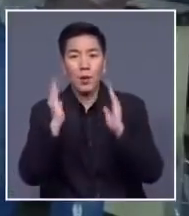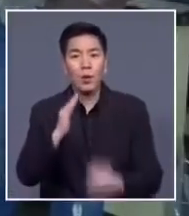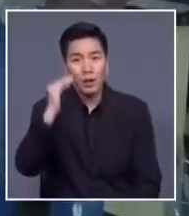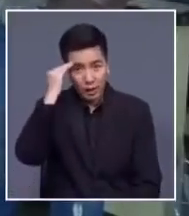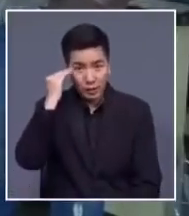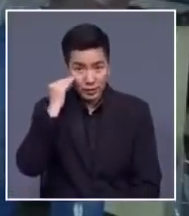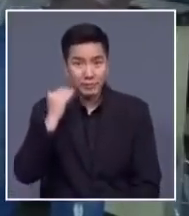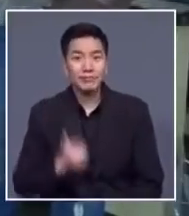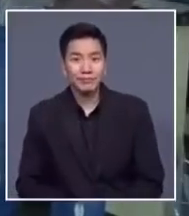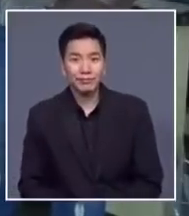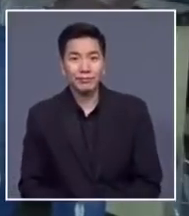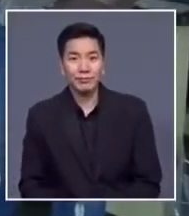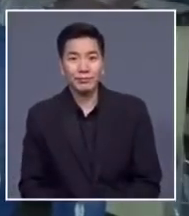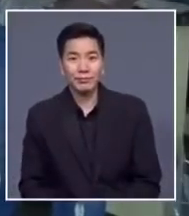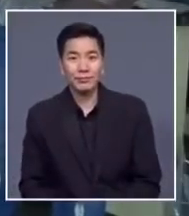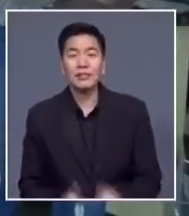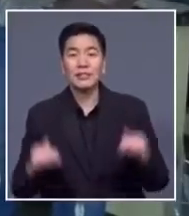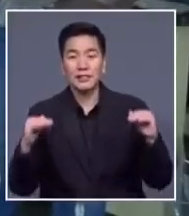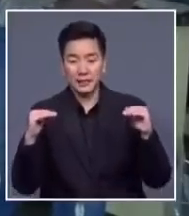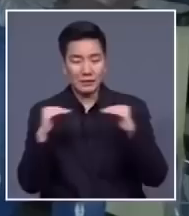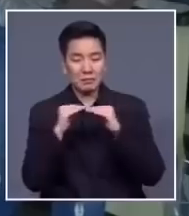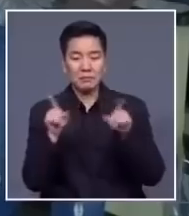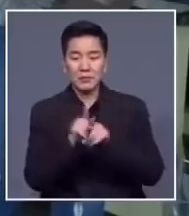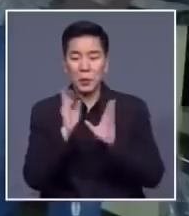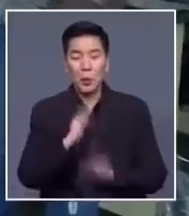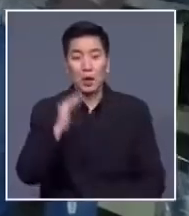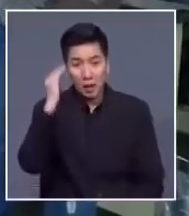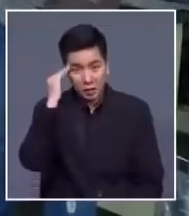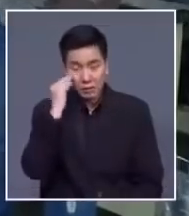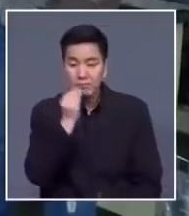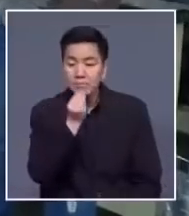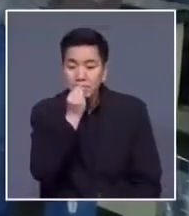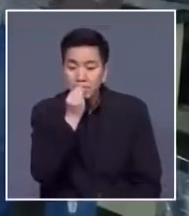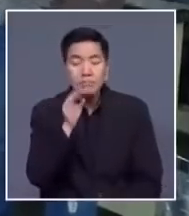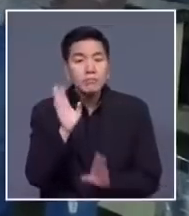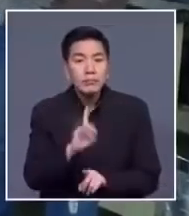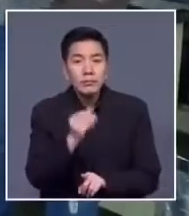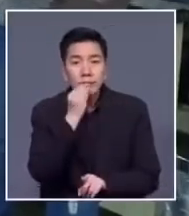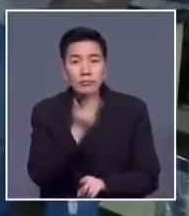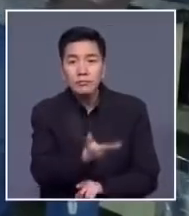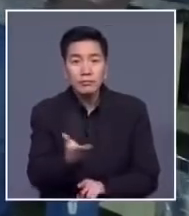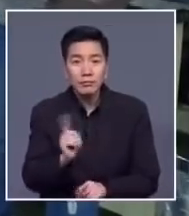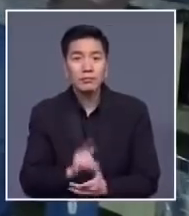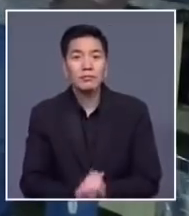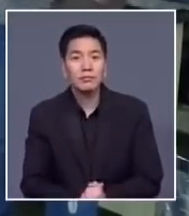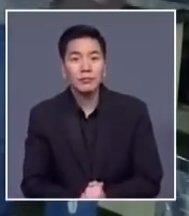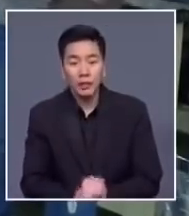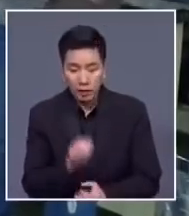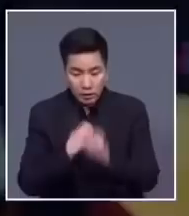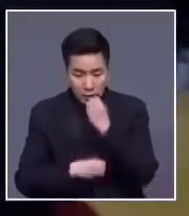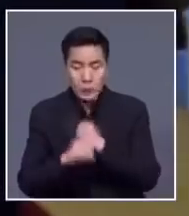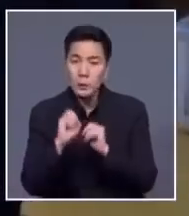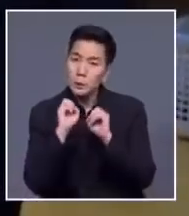เลยครับ นะครับได้สิทธิ์เท่ากับคนของเขาเลยนะครับแล้วอาหารการกินล่ะครับเป็นยังไงบ้าง อาหารการกินก็โอเค